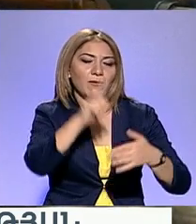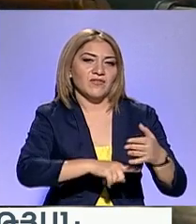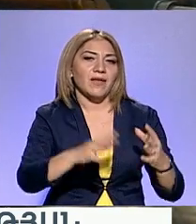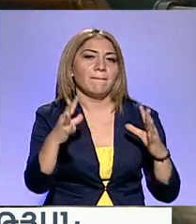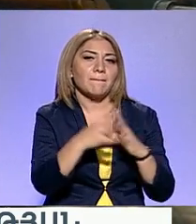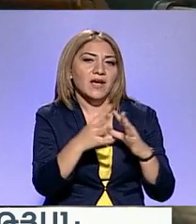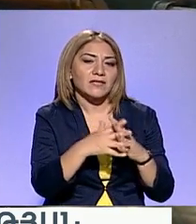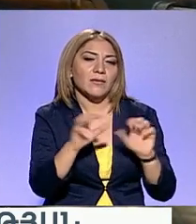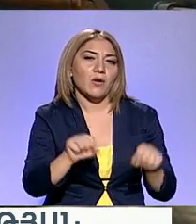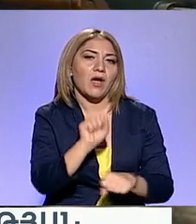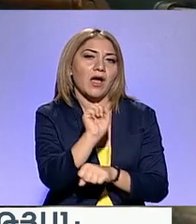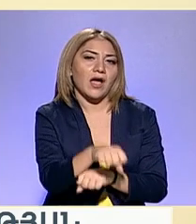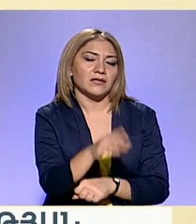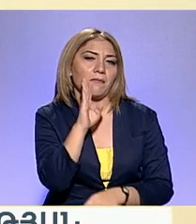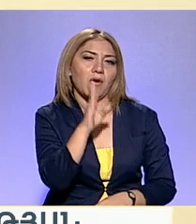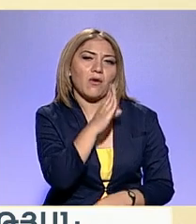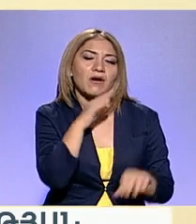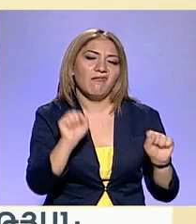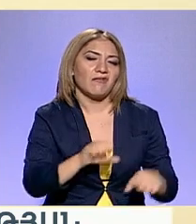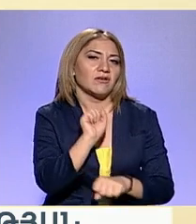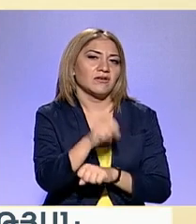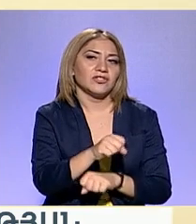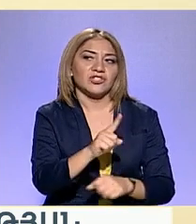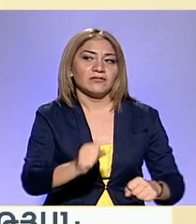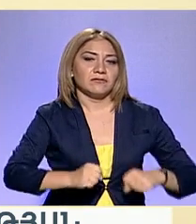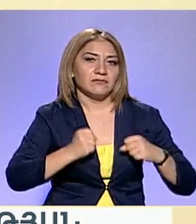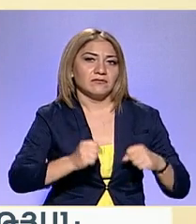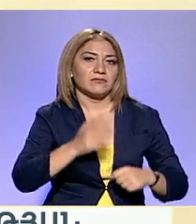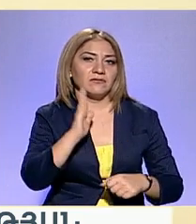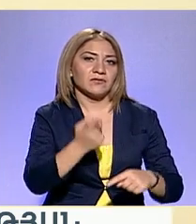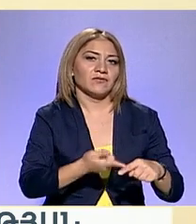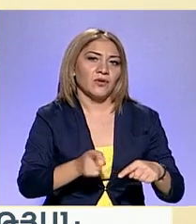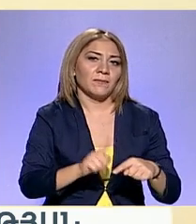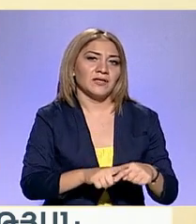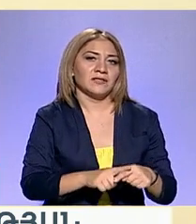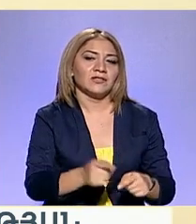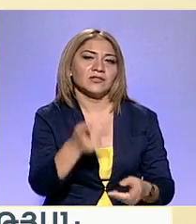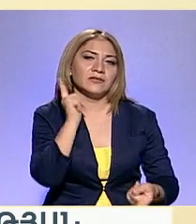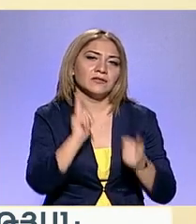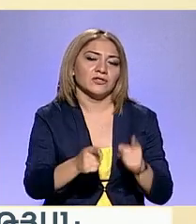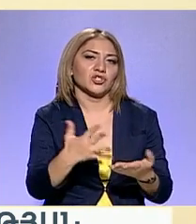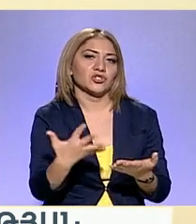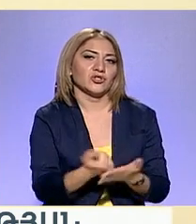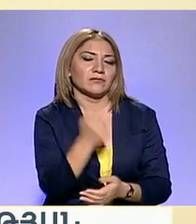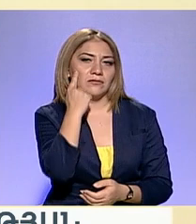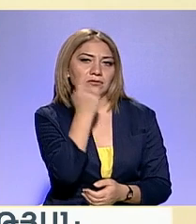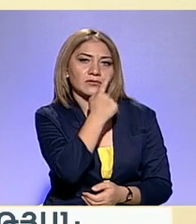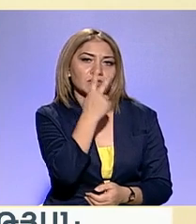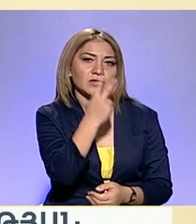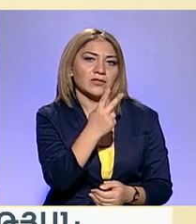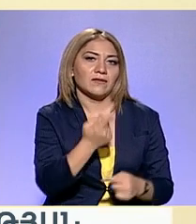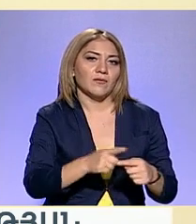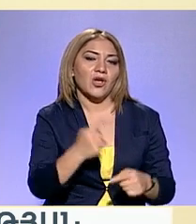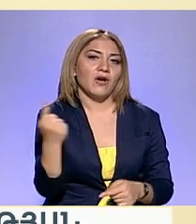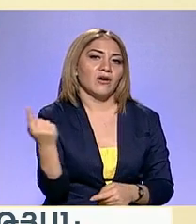որտեղ կարող են հաղթել մայրերը։ Ինձանից հասած ամեն ինչ կանեմ, որ դա ունենա կոնկրետ արդյունքներ հանուն